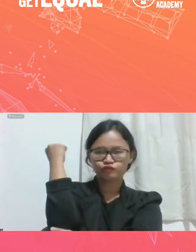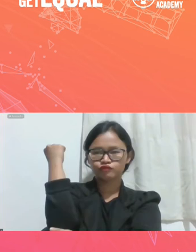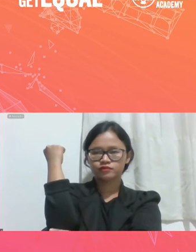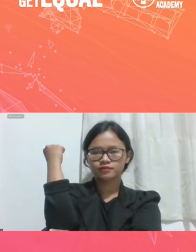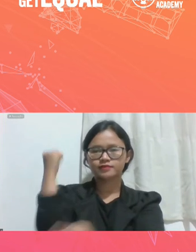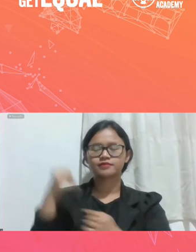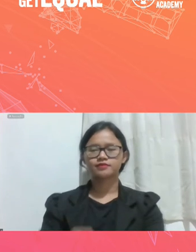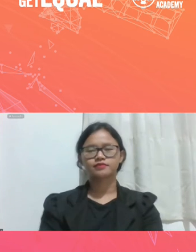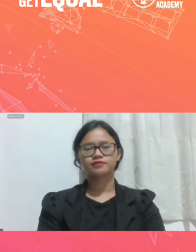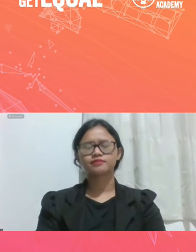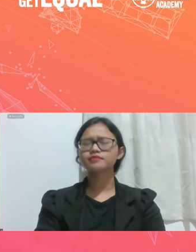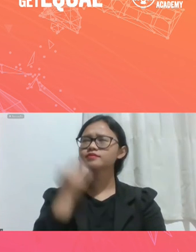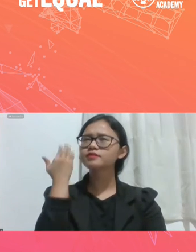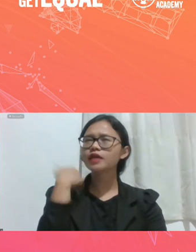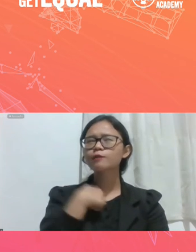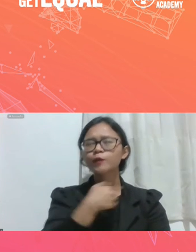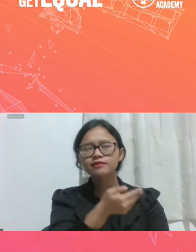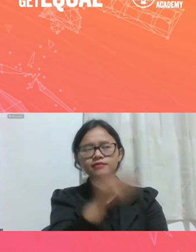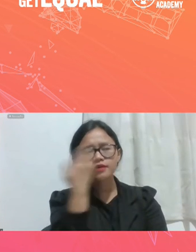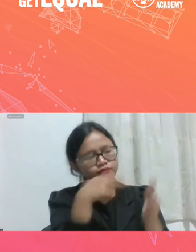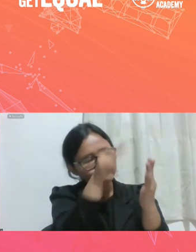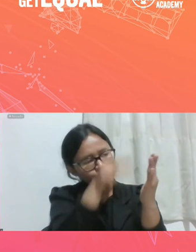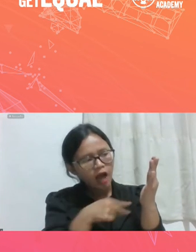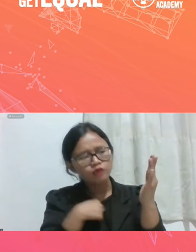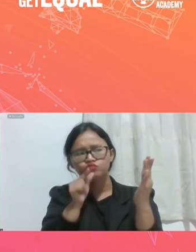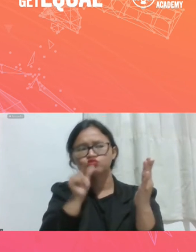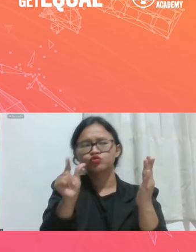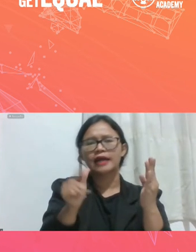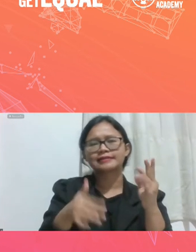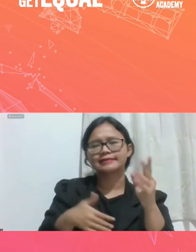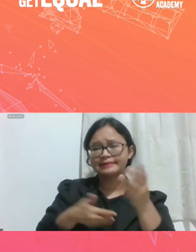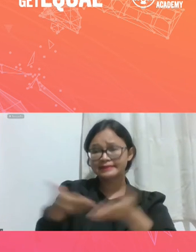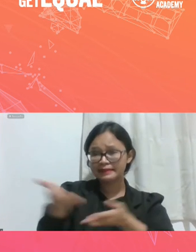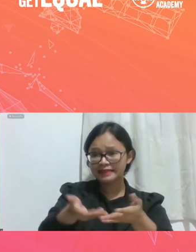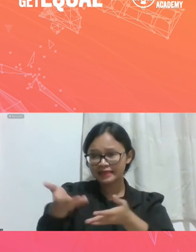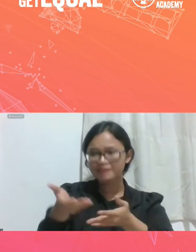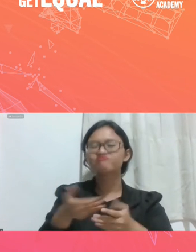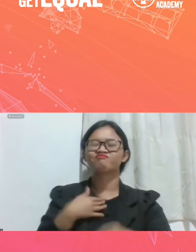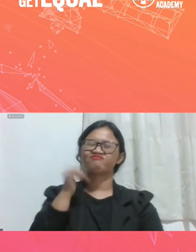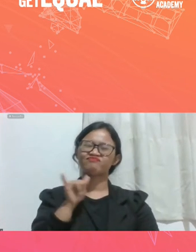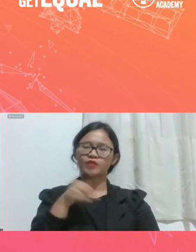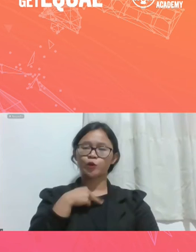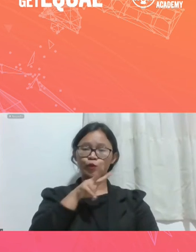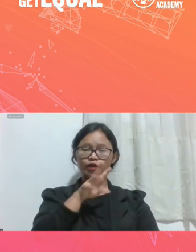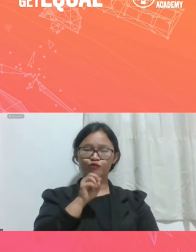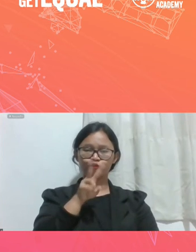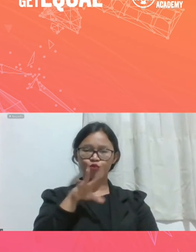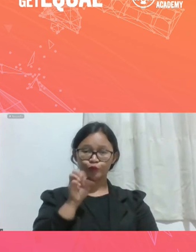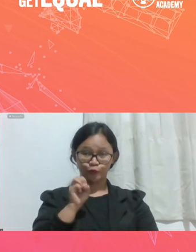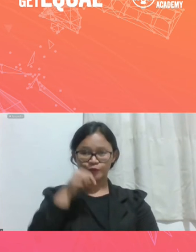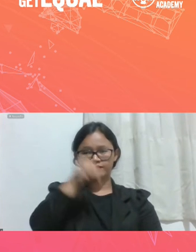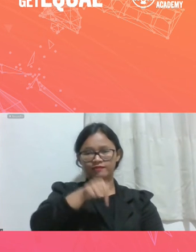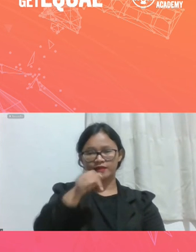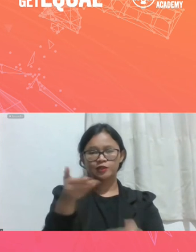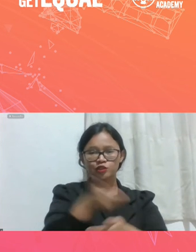kemudian tadi ada rekomendasi yang terkait layanan. Nah, memang tahun 2020 ini pada